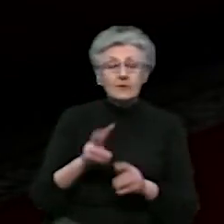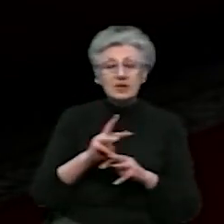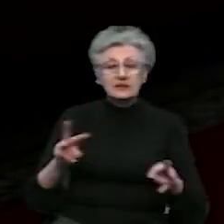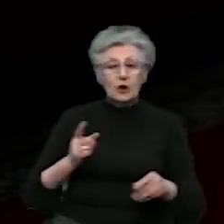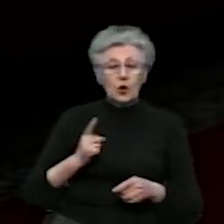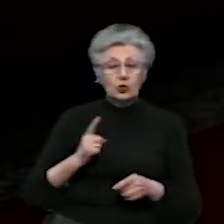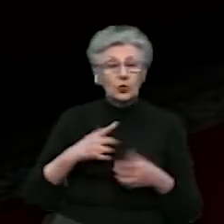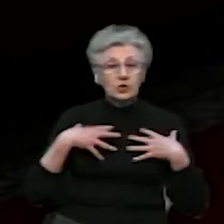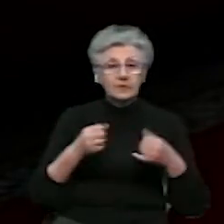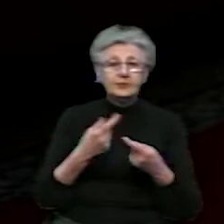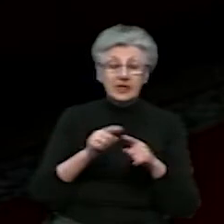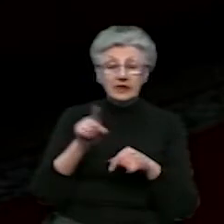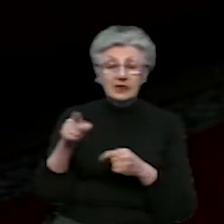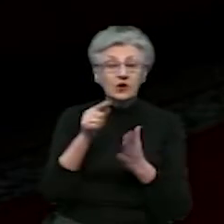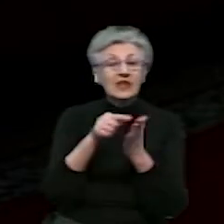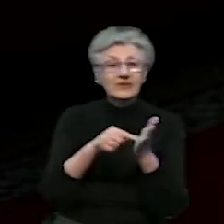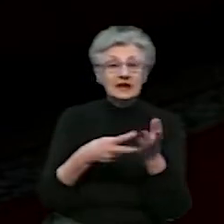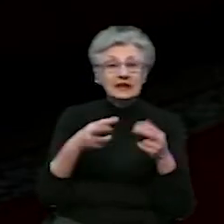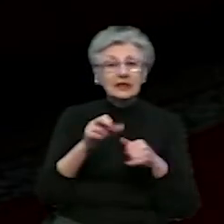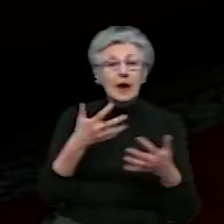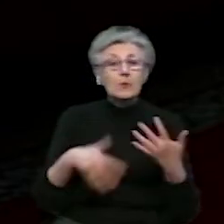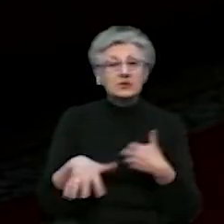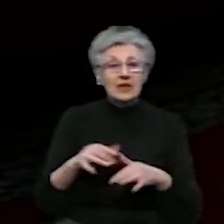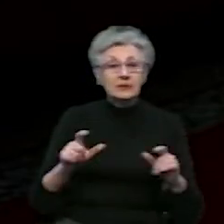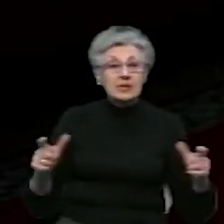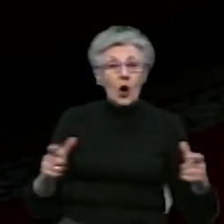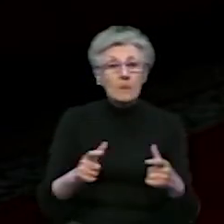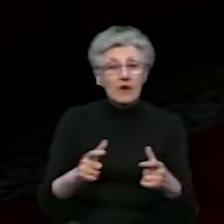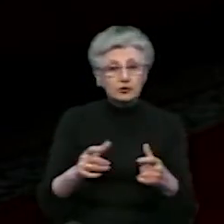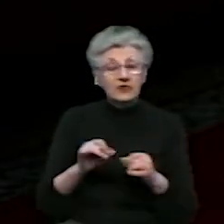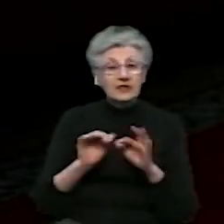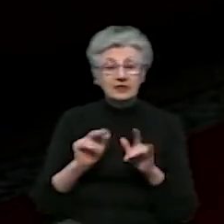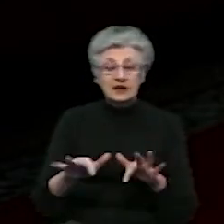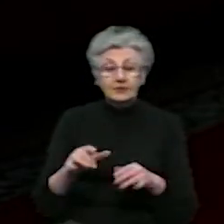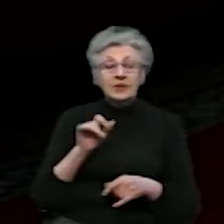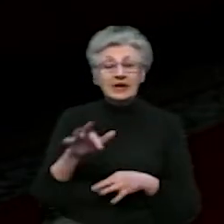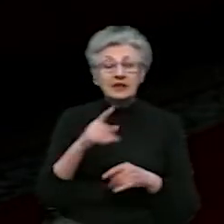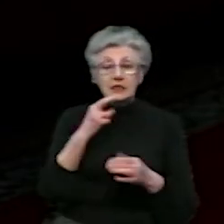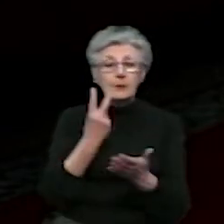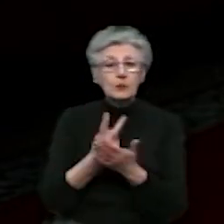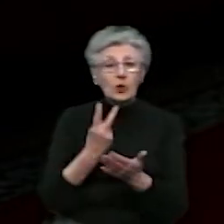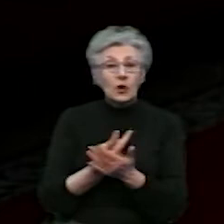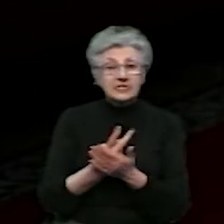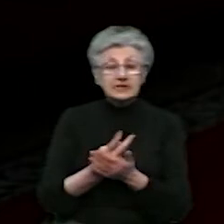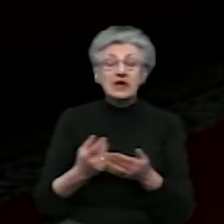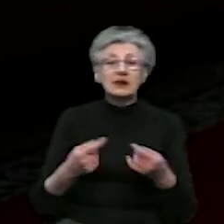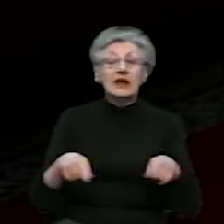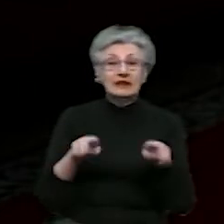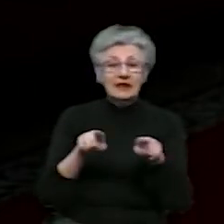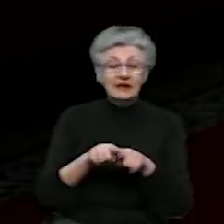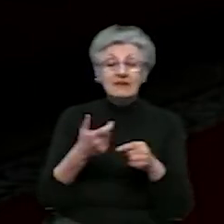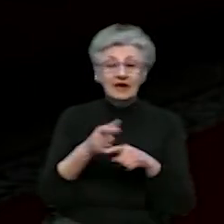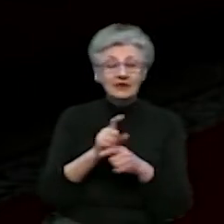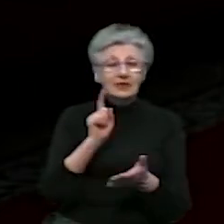вони визначили для послаблення обмежувальних заходів. Йдеться про показник інцидентності. Він не має